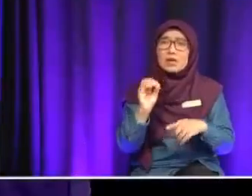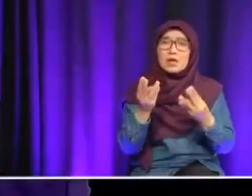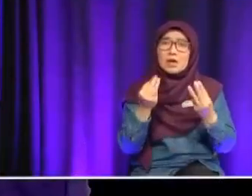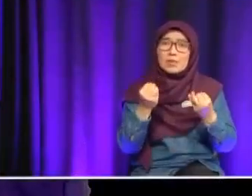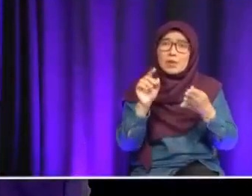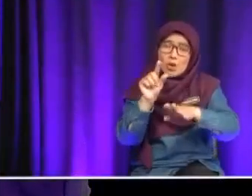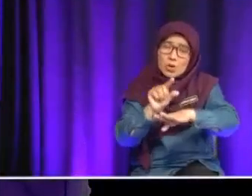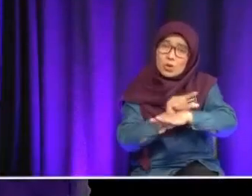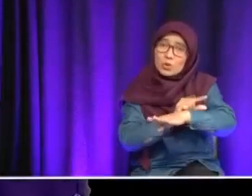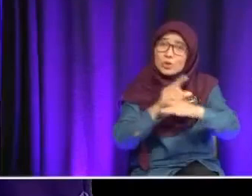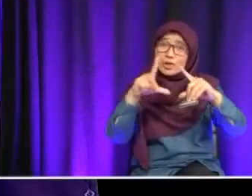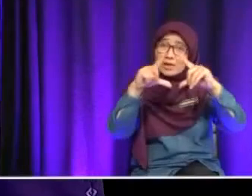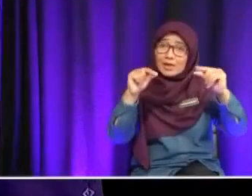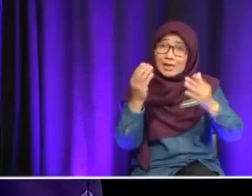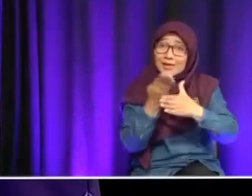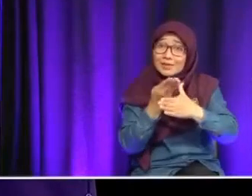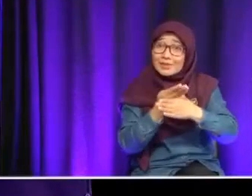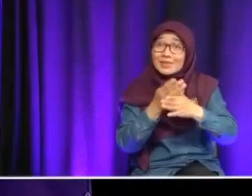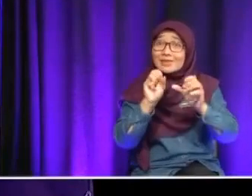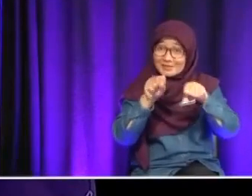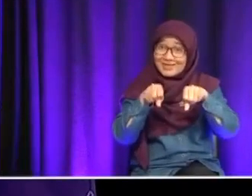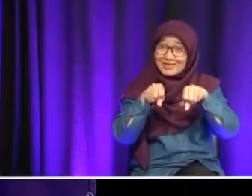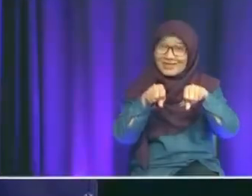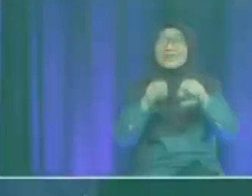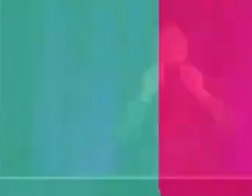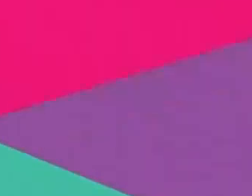ke? Boleh juga. Okey.